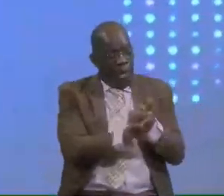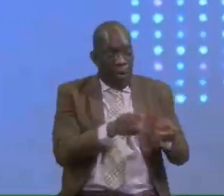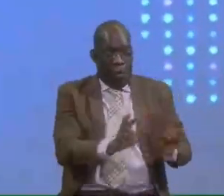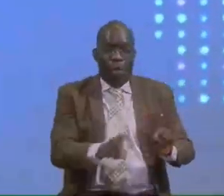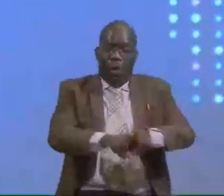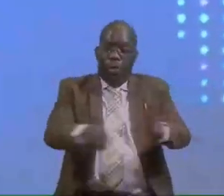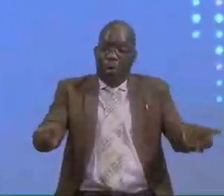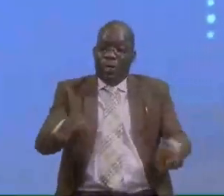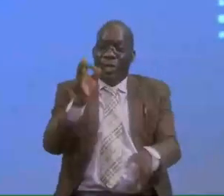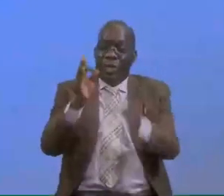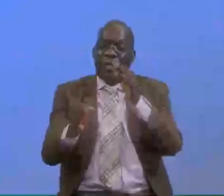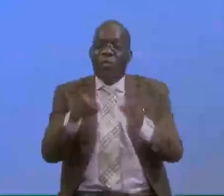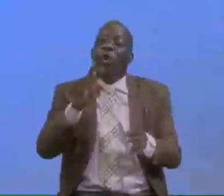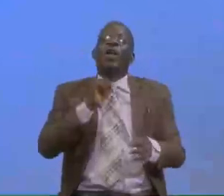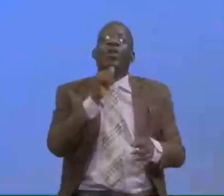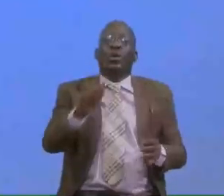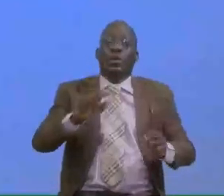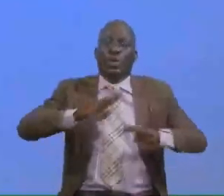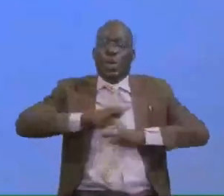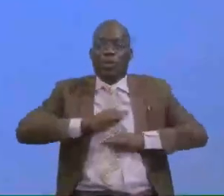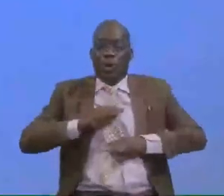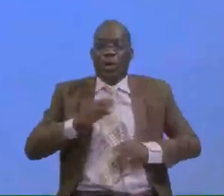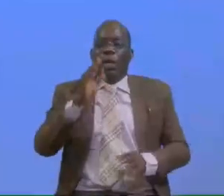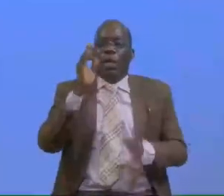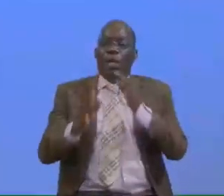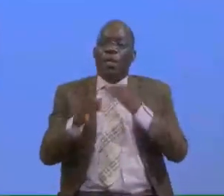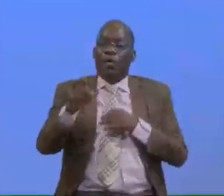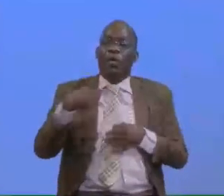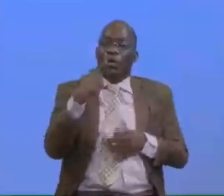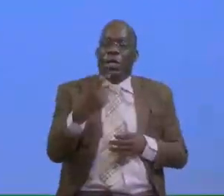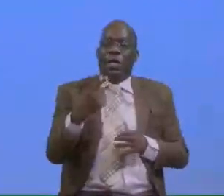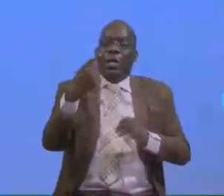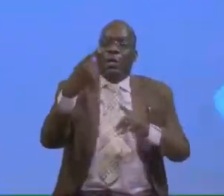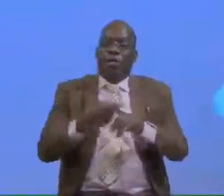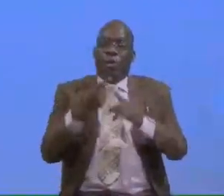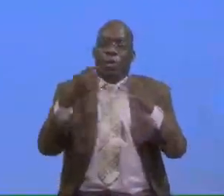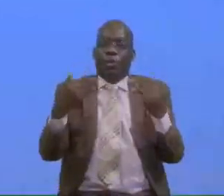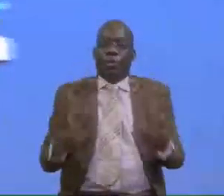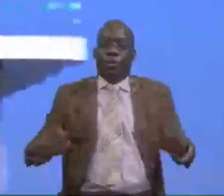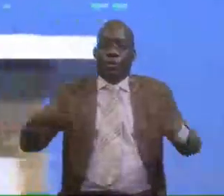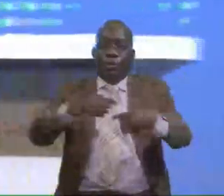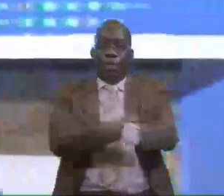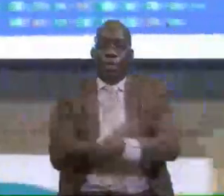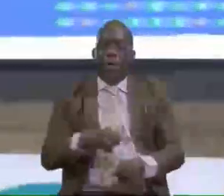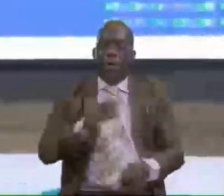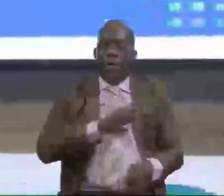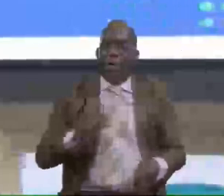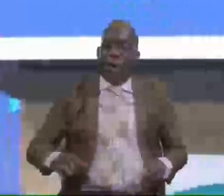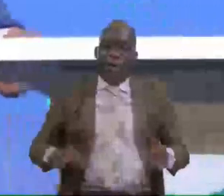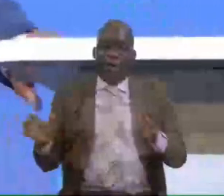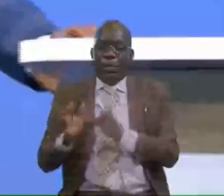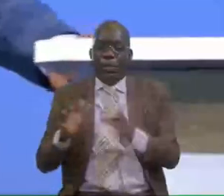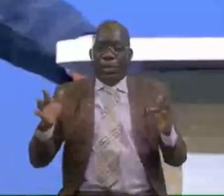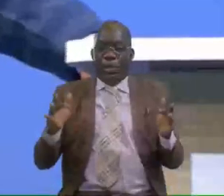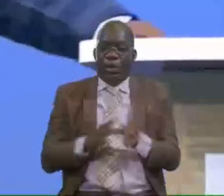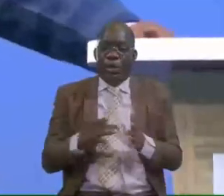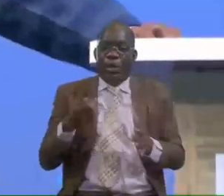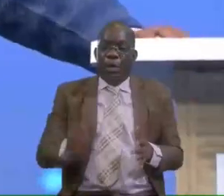Mais si tu n'es pas satisfait, je te dis à partir d'aujourd'hui, Christ,